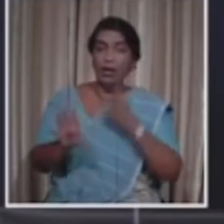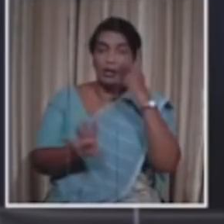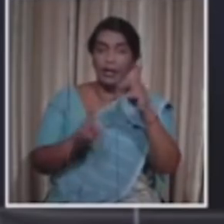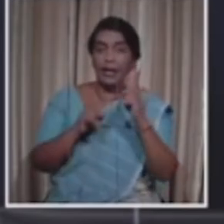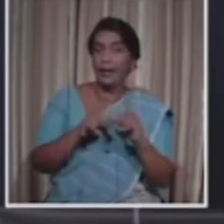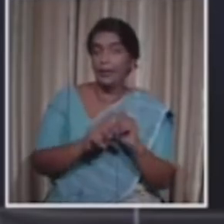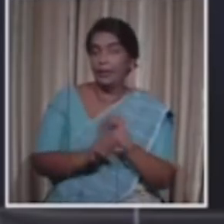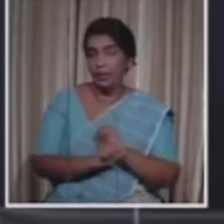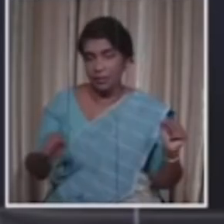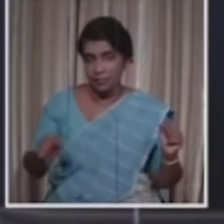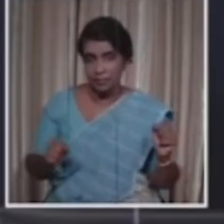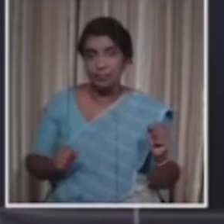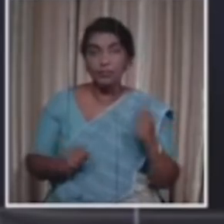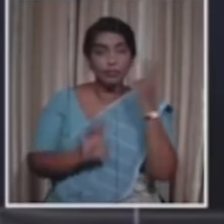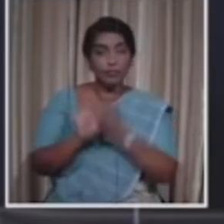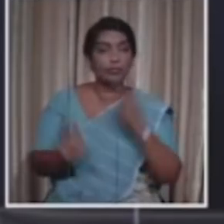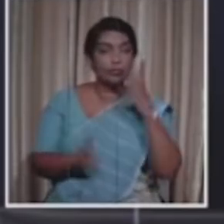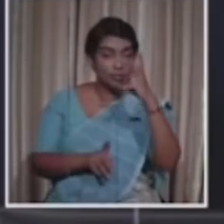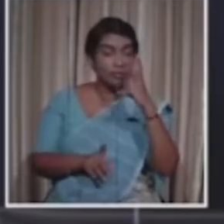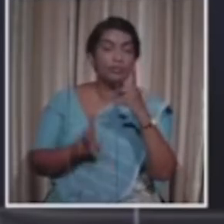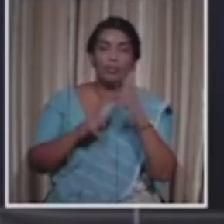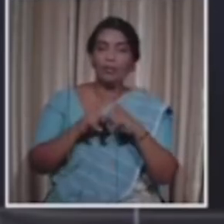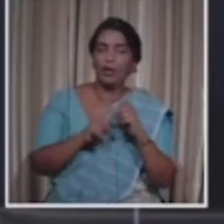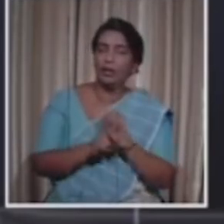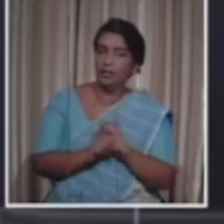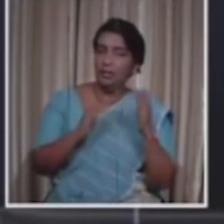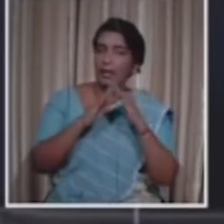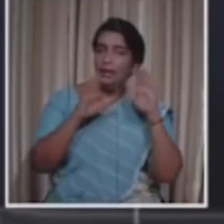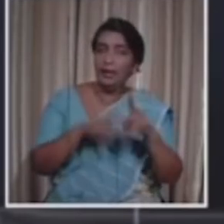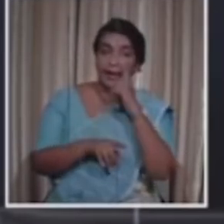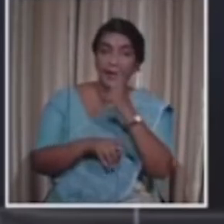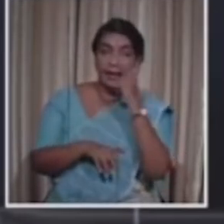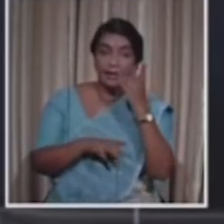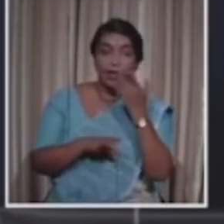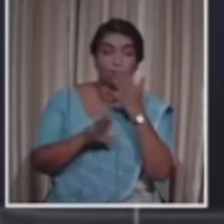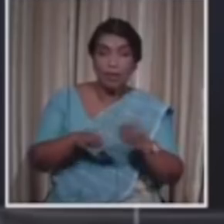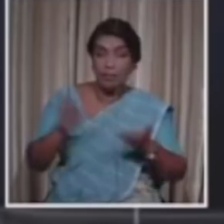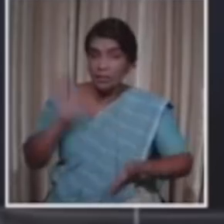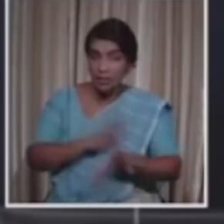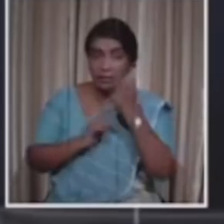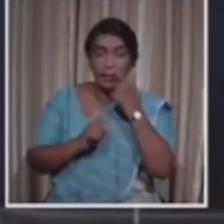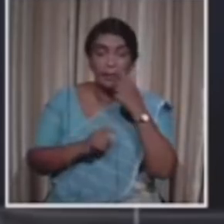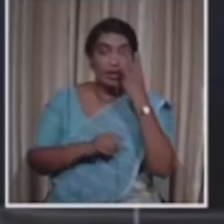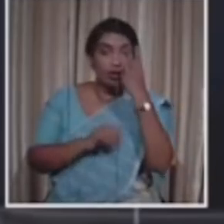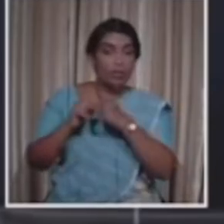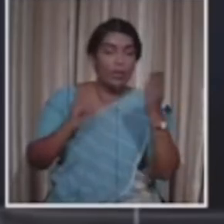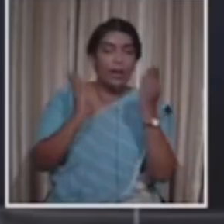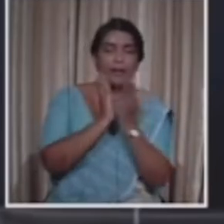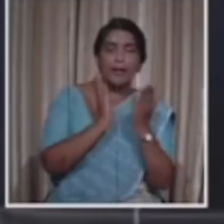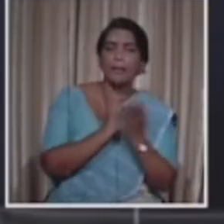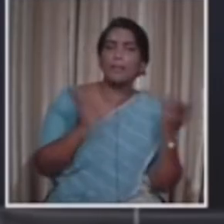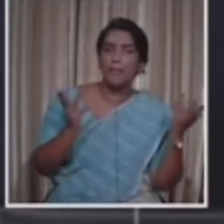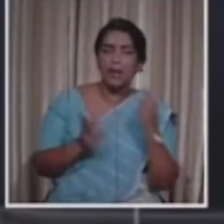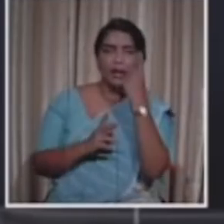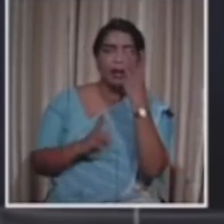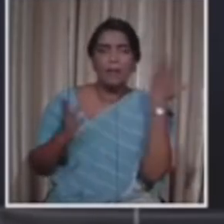අධ්‍යාපනයේ නැහැ. අවුරුදු දෙකක් අධ්‍යාපනයේ නැහැ. 1-2 ශ්‍රේණිය පාසල් නොගියොත් 3 ඉඳලා ඉගෙන ගන්න බෑ. ඉලක්කම්